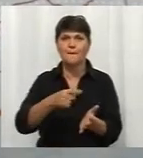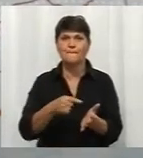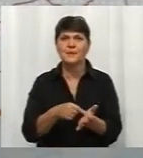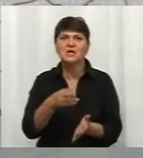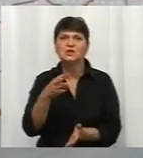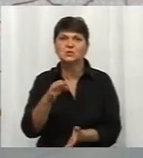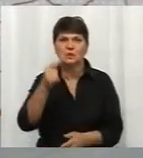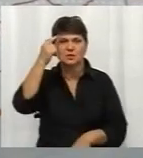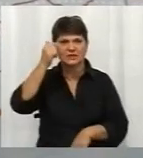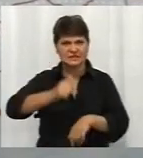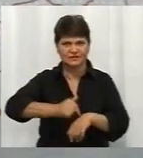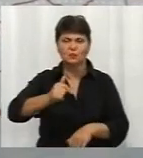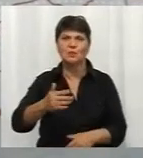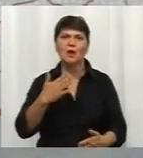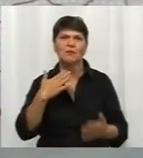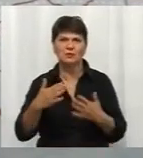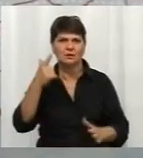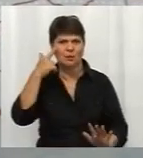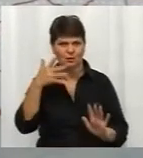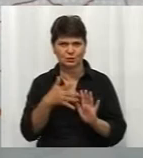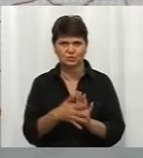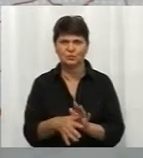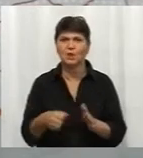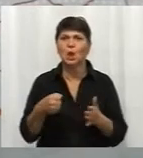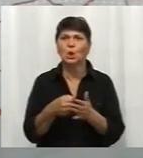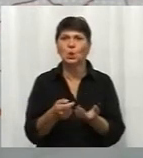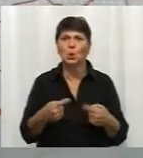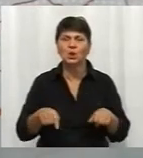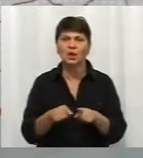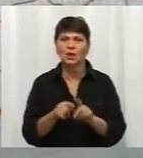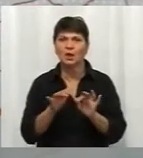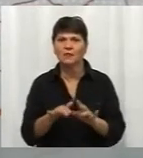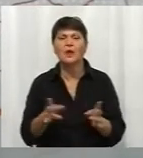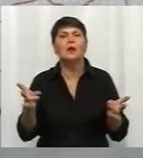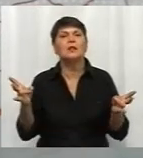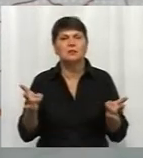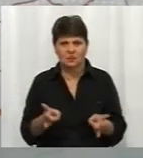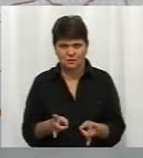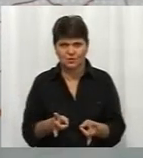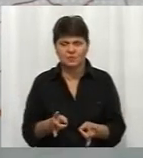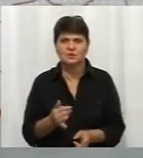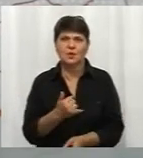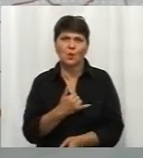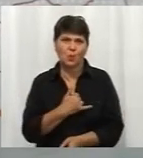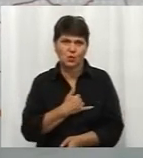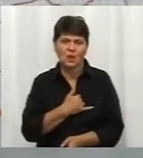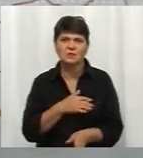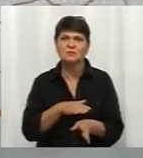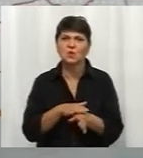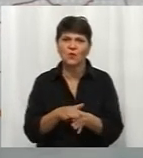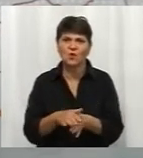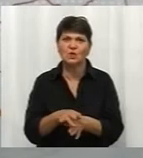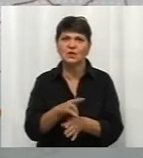що свідоме, відноситься з порозумінням до таких, не то що акцій, що необхідності у нас проводити